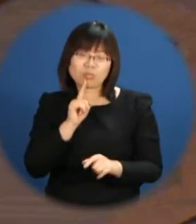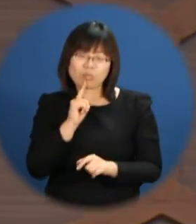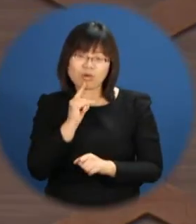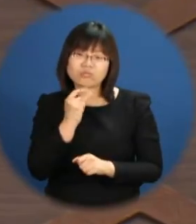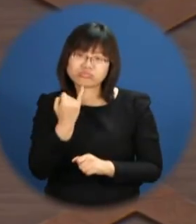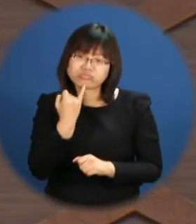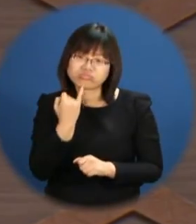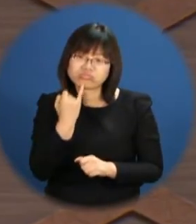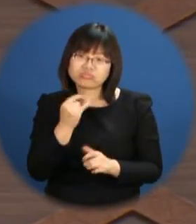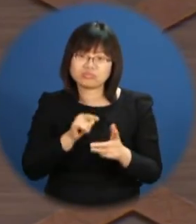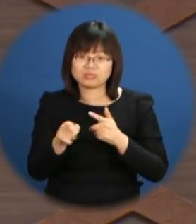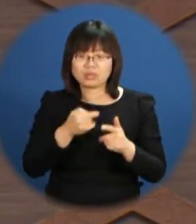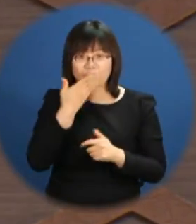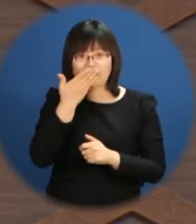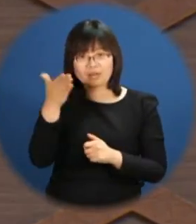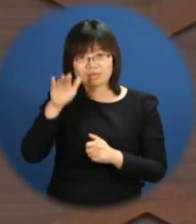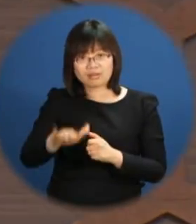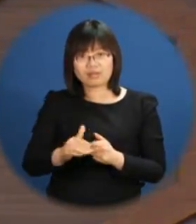되는데